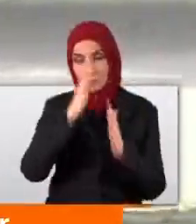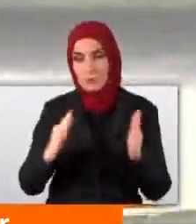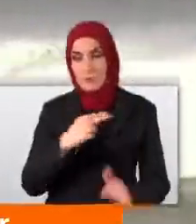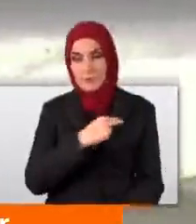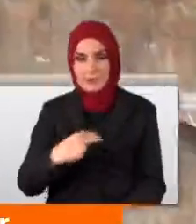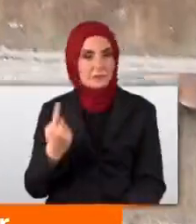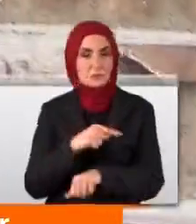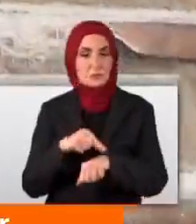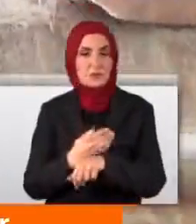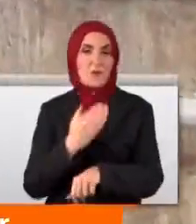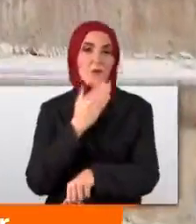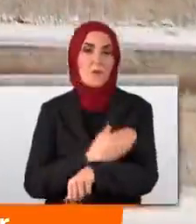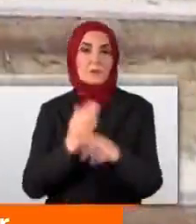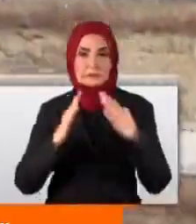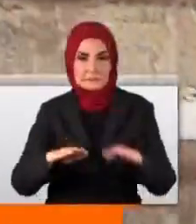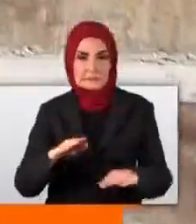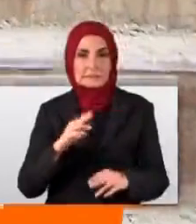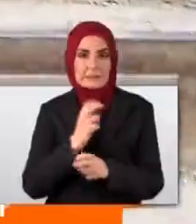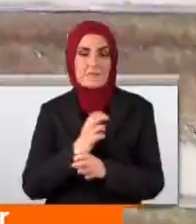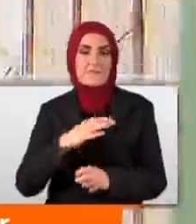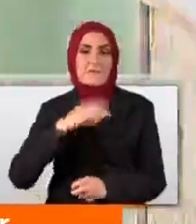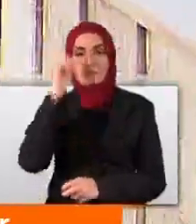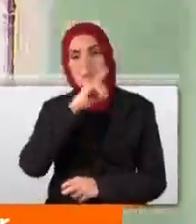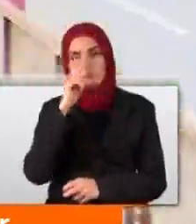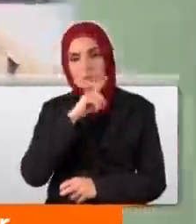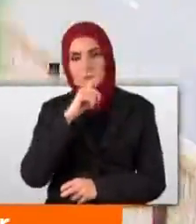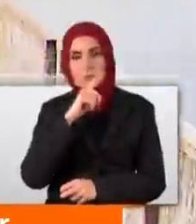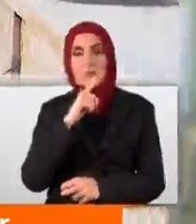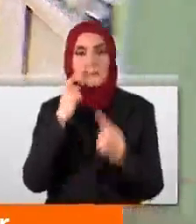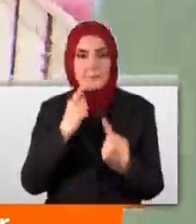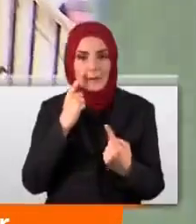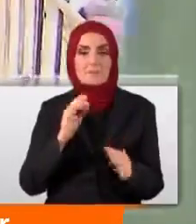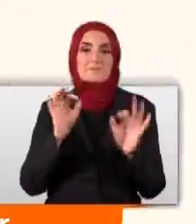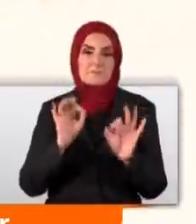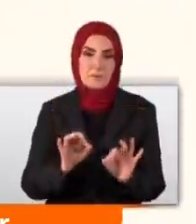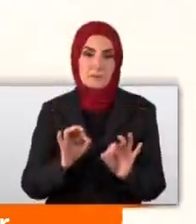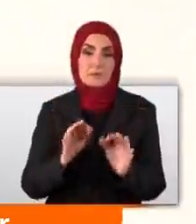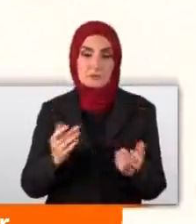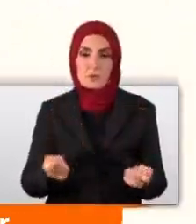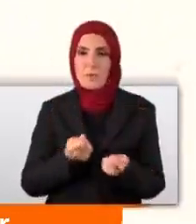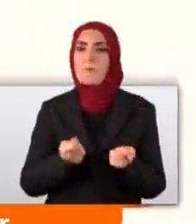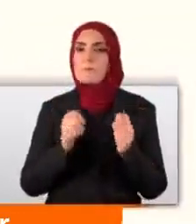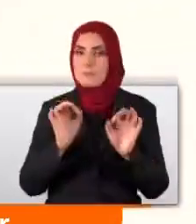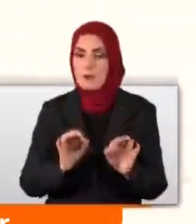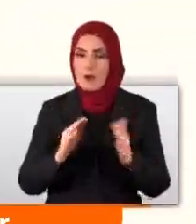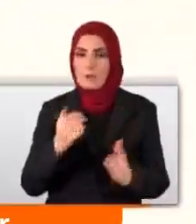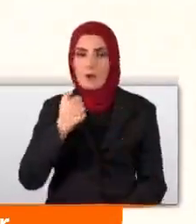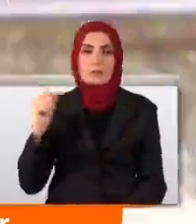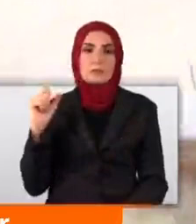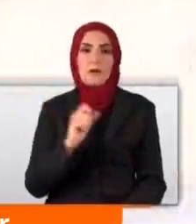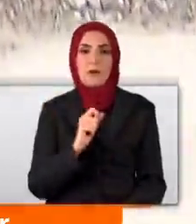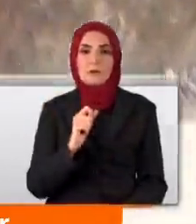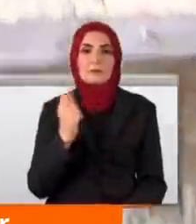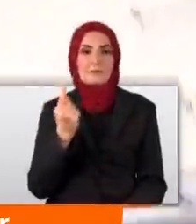çökme tehlikesiyle karşı karşıya olan geçidi korumaya aldı. Çalışmalar başladı ama iddiaya göre 6 aydır ne gelen var ne